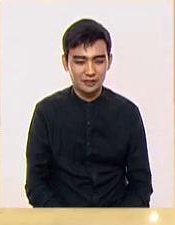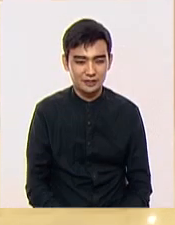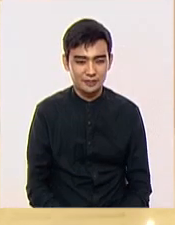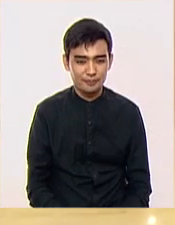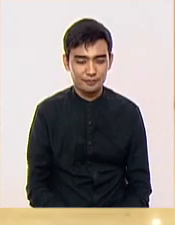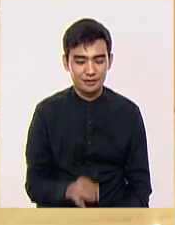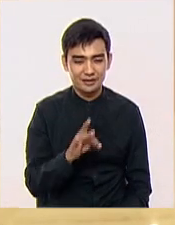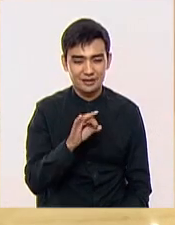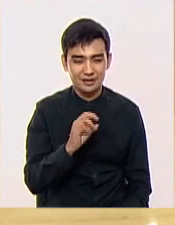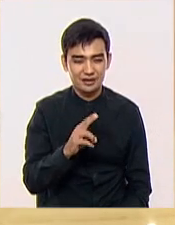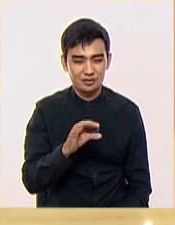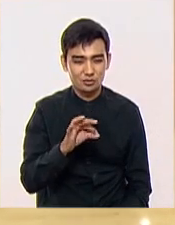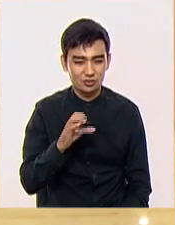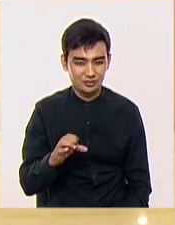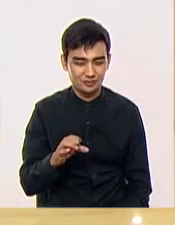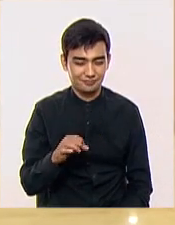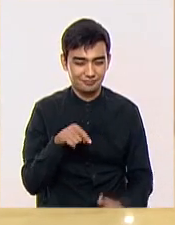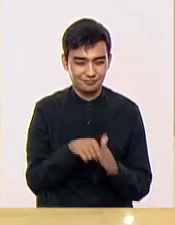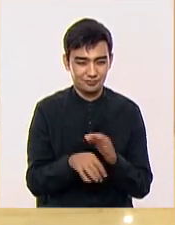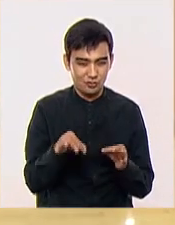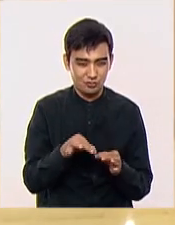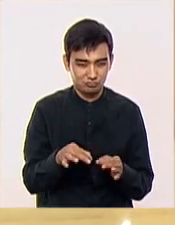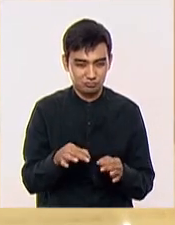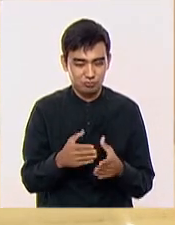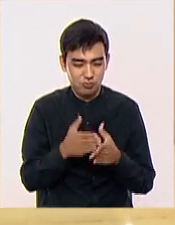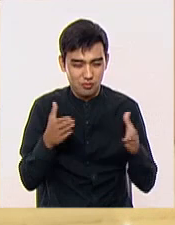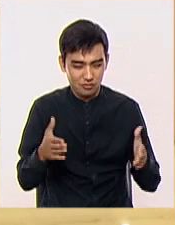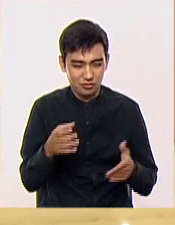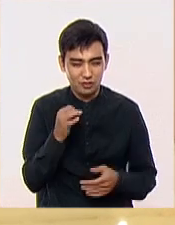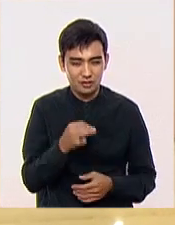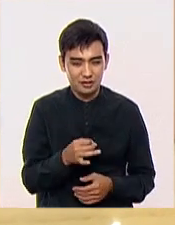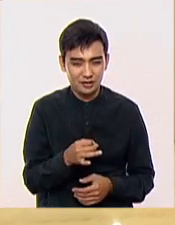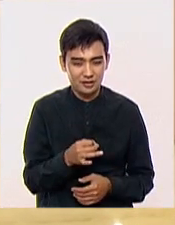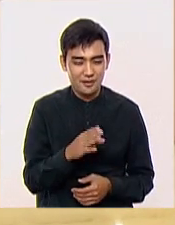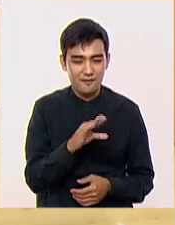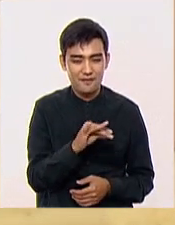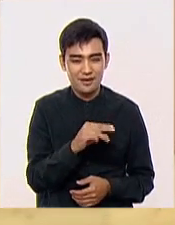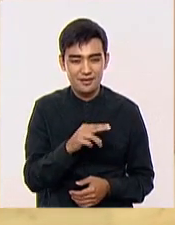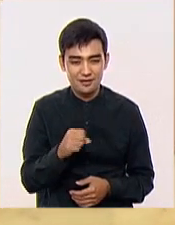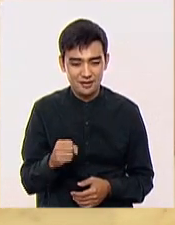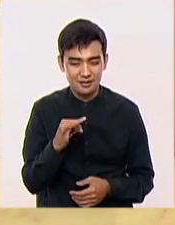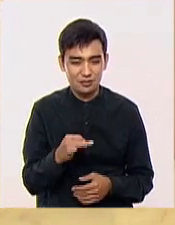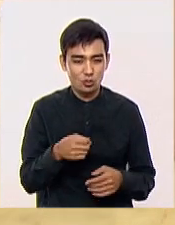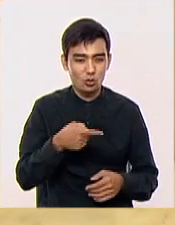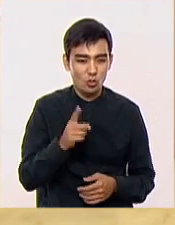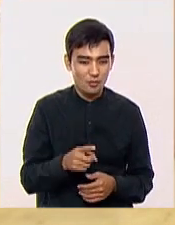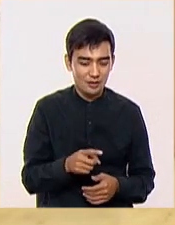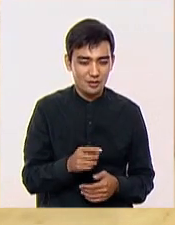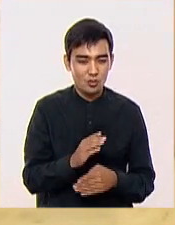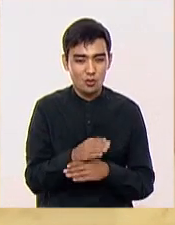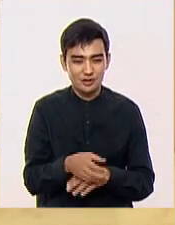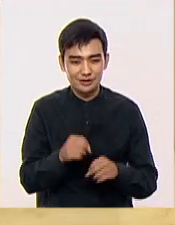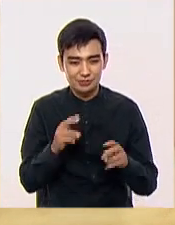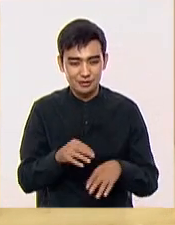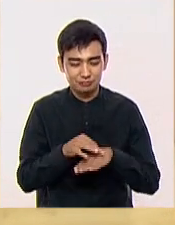Риксус премиум Магауш қонақ үй кешенінің аумағы үлкен болғандықтан виллаға және нөмірлеріне қонақтарды арнайы